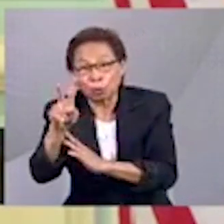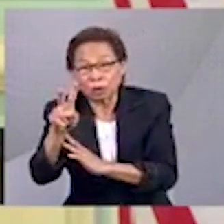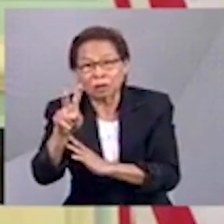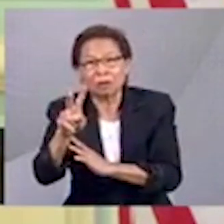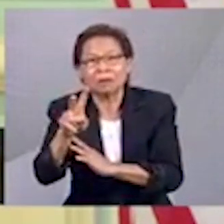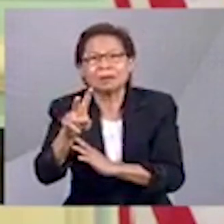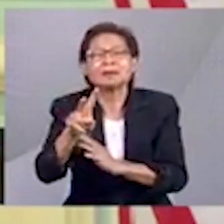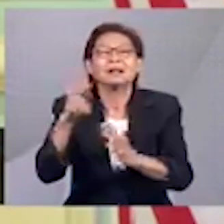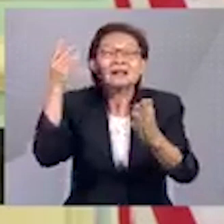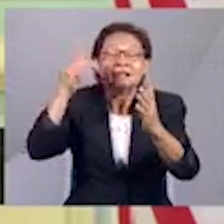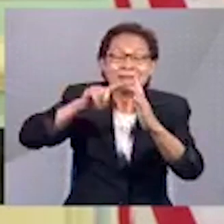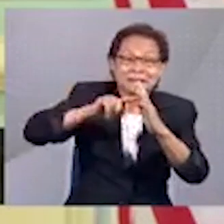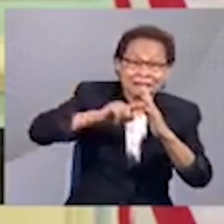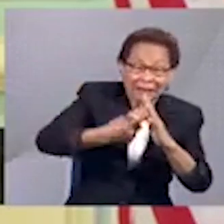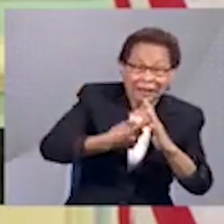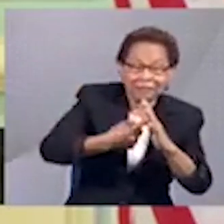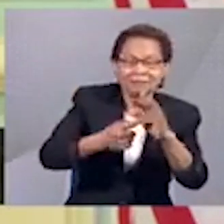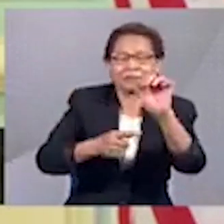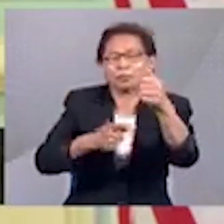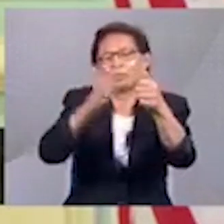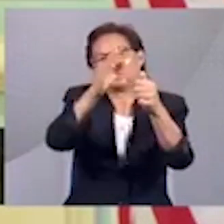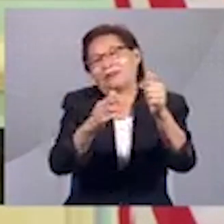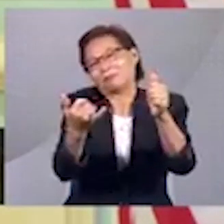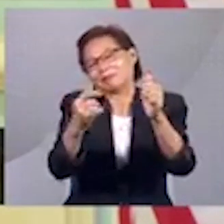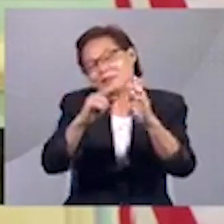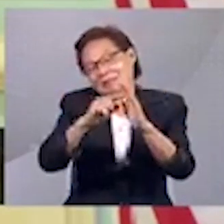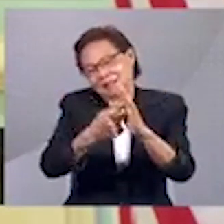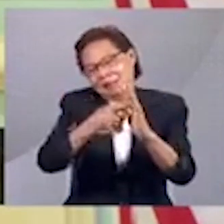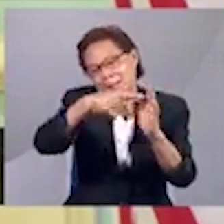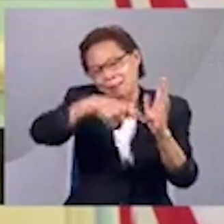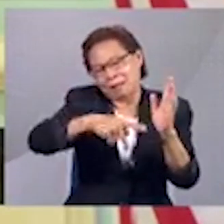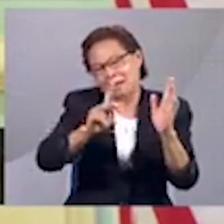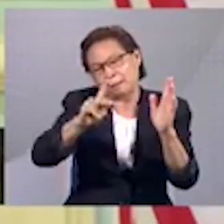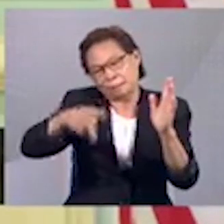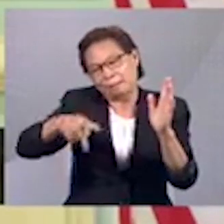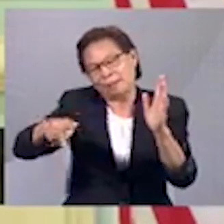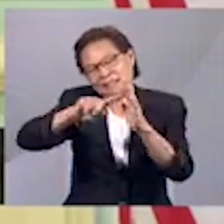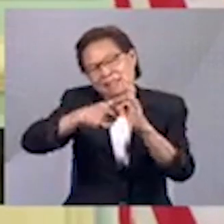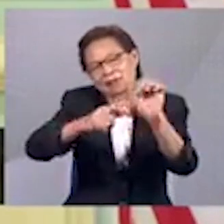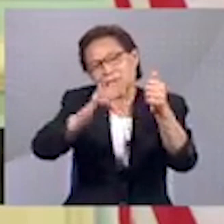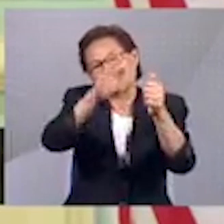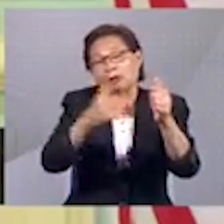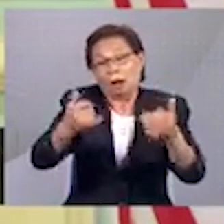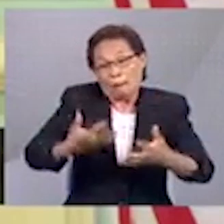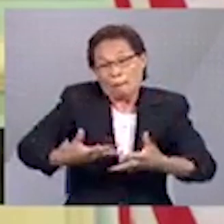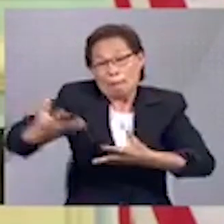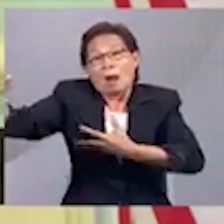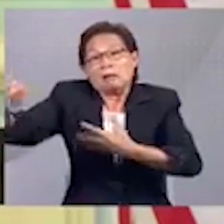hanya akan berkuat kuasa pada 10 hari bulan. Kalau dia balik sekarang, dia tak